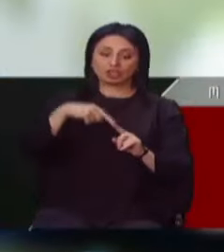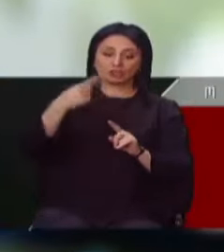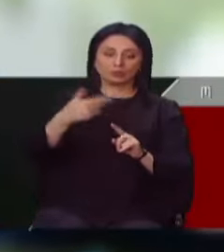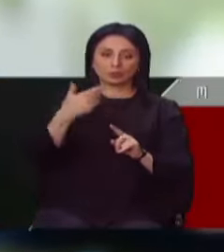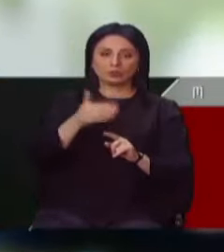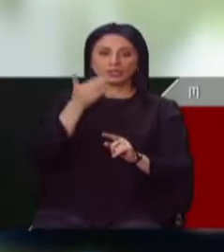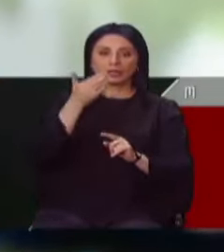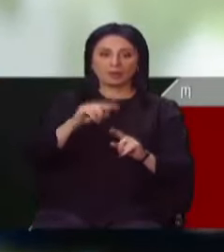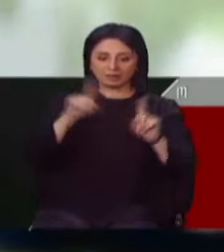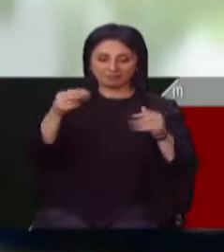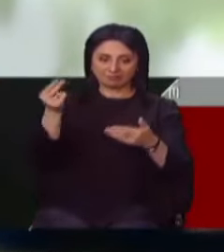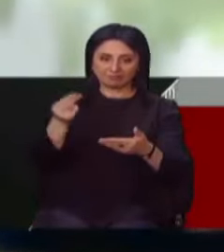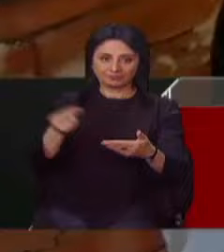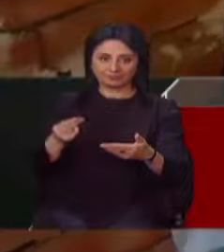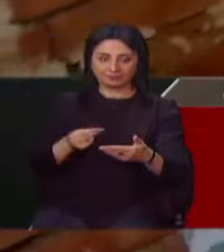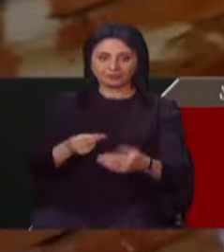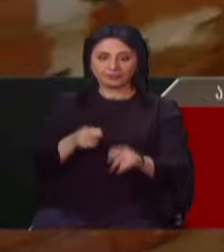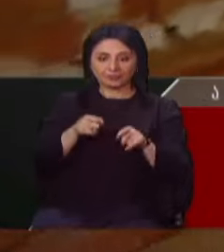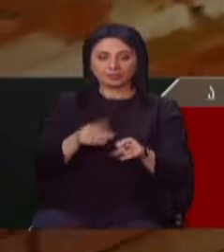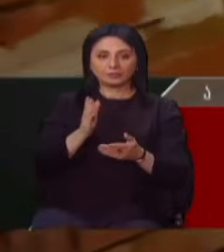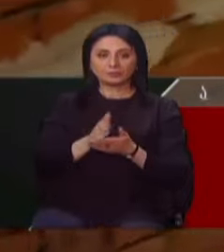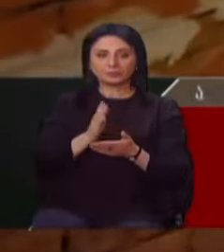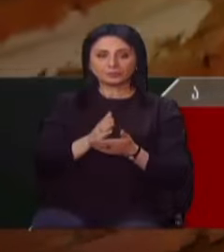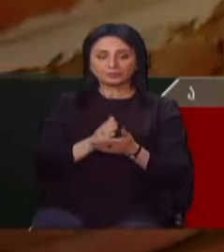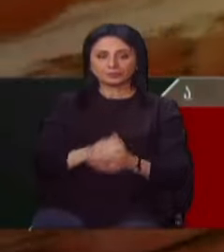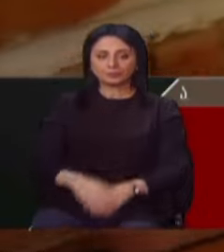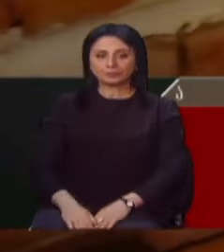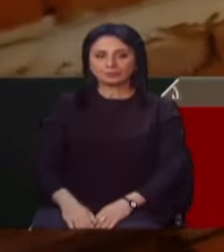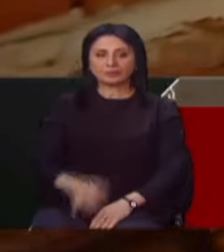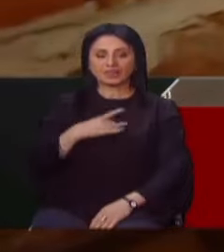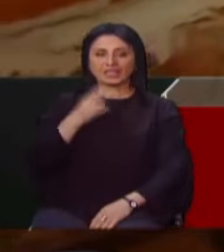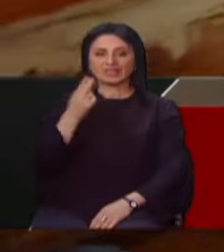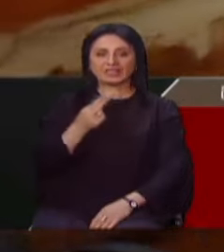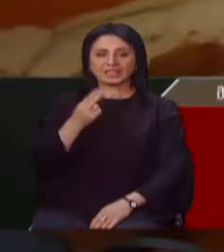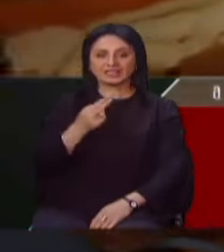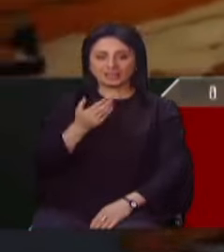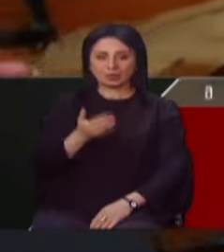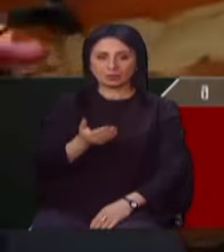უკვე მათ ტილოებზე აღმოჩნდა. Ეს არის თეთრი წყაროს